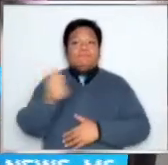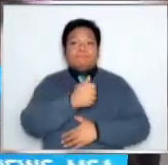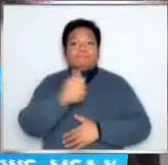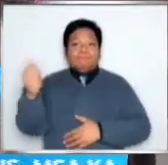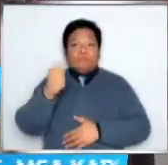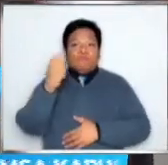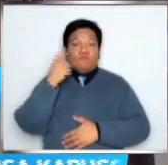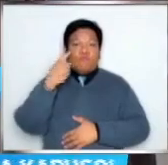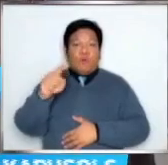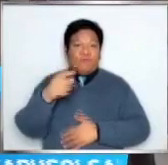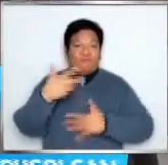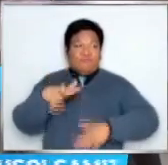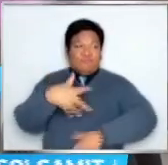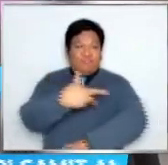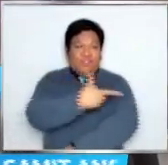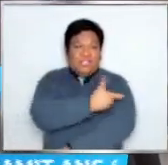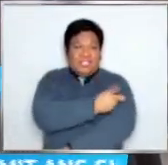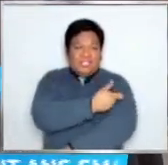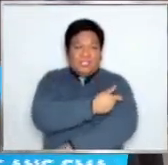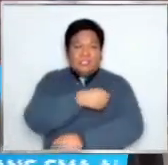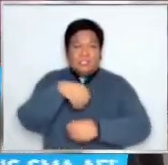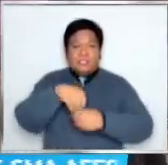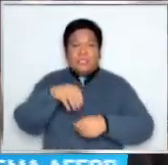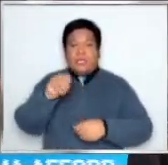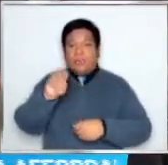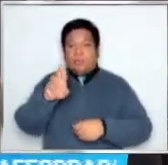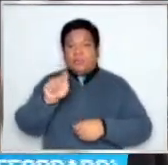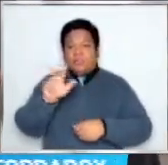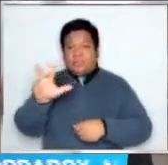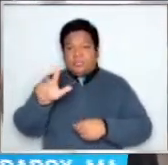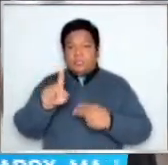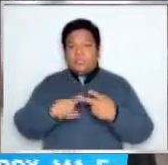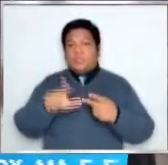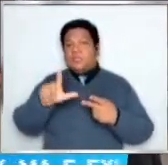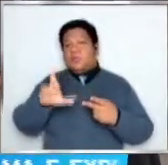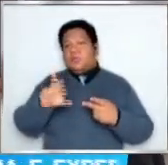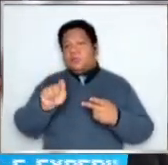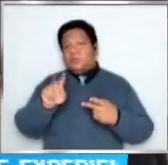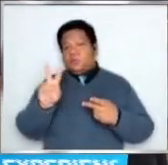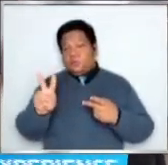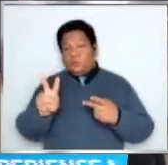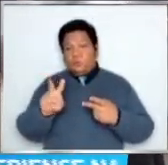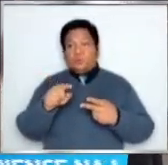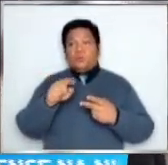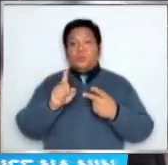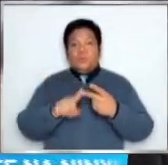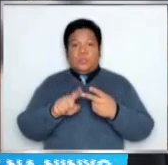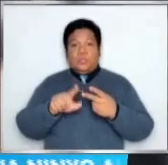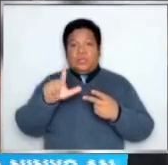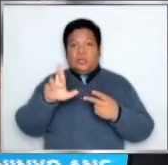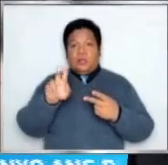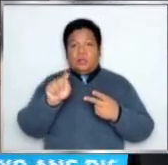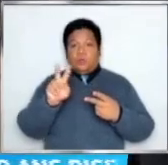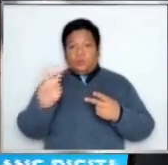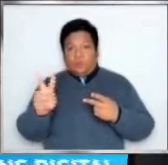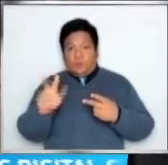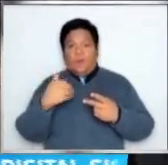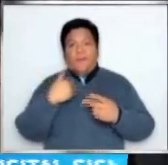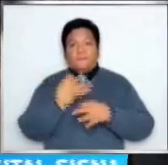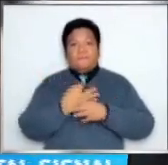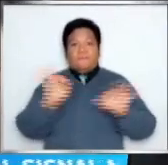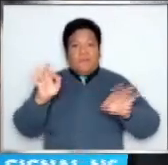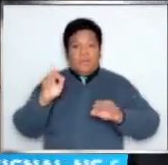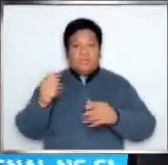apor sa MRT3 at LRT2. Sa LRT2, libreng makakasakay ang bakunadong apor mula